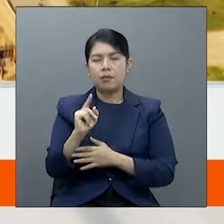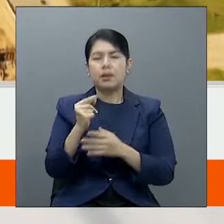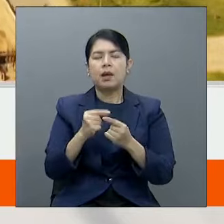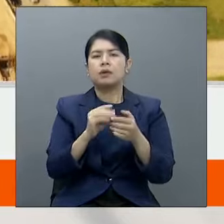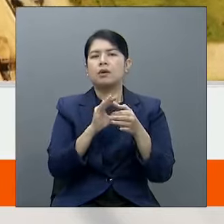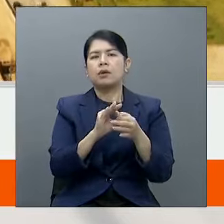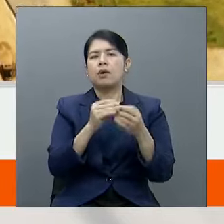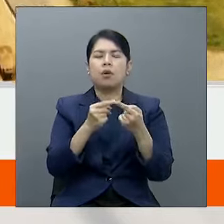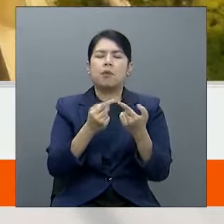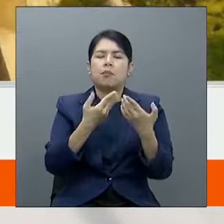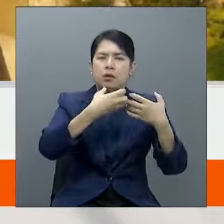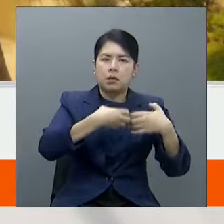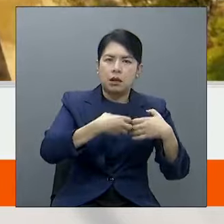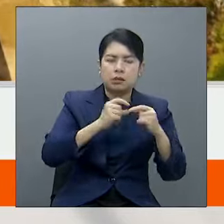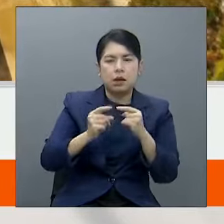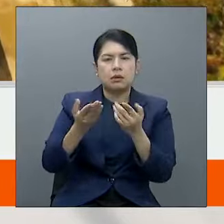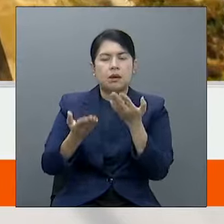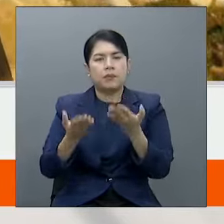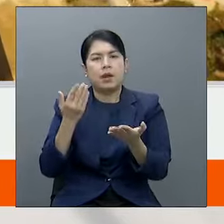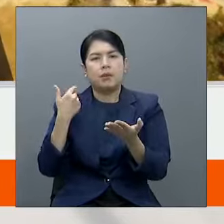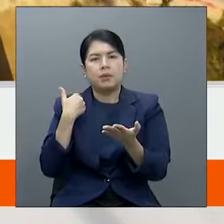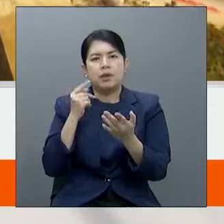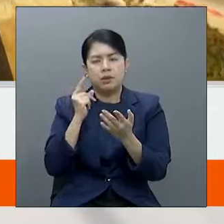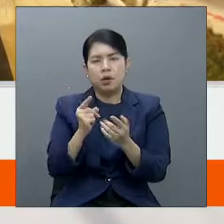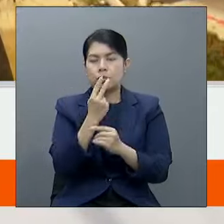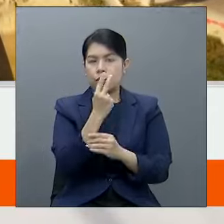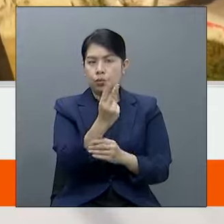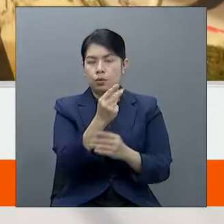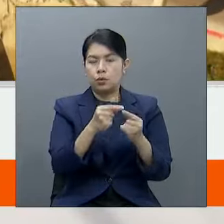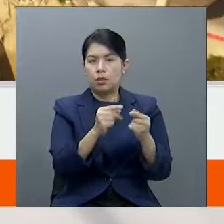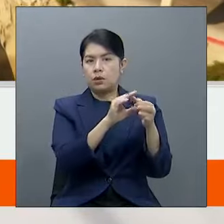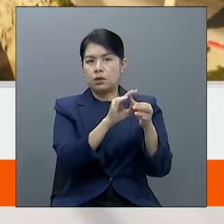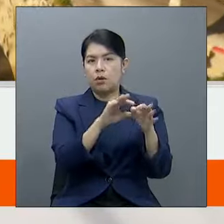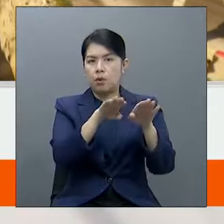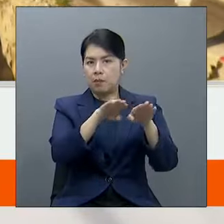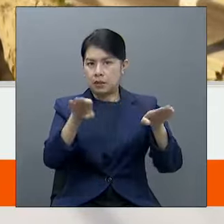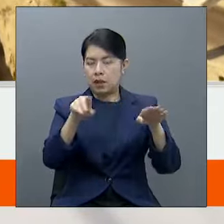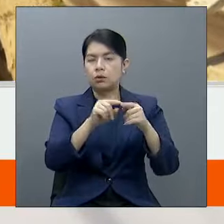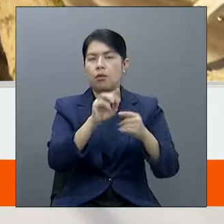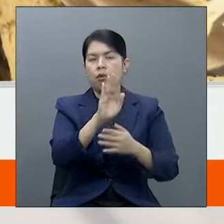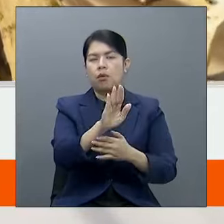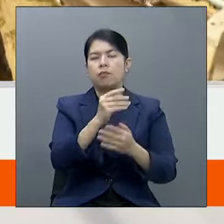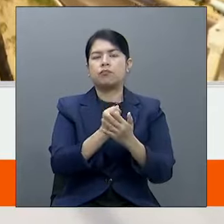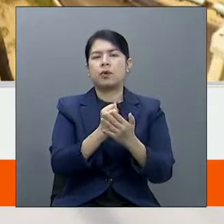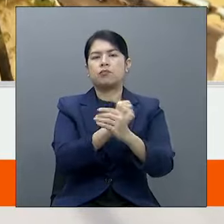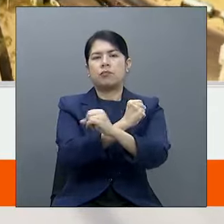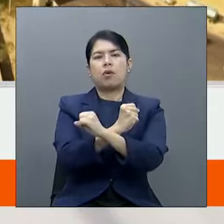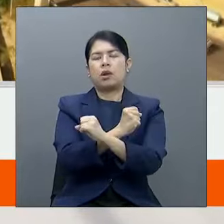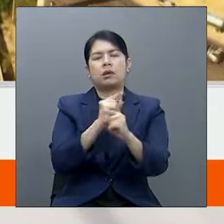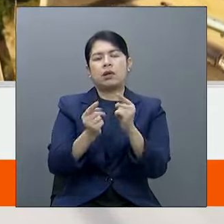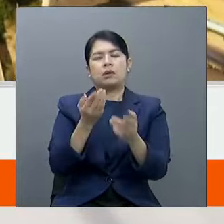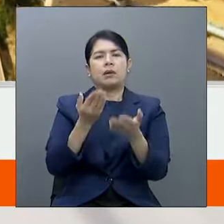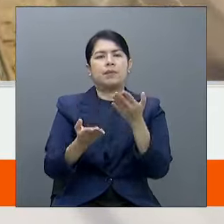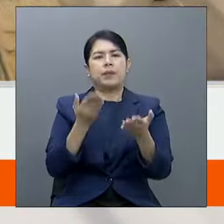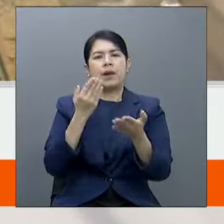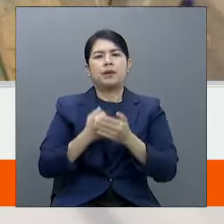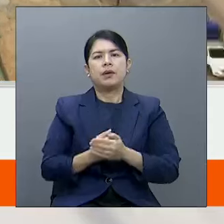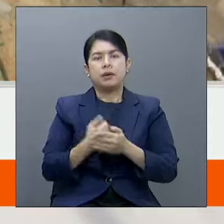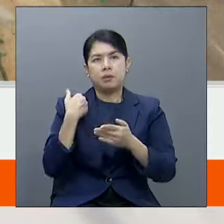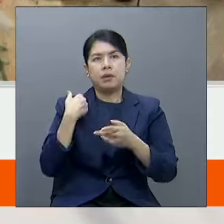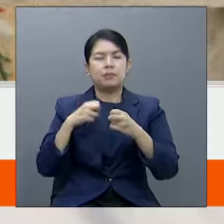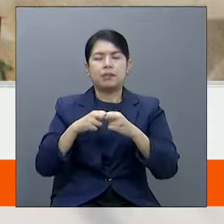คเตอร์เนี่ยต้องตัดเกรดไปให้ถึงสับคอนแทคเตอร์ทั้งหมดเลยนะครับนะฮะไม่งั้นแล้วก็จะมีปัญหาซ้ำๆ